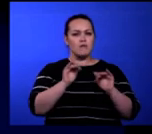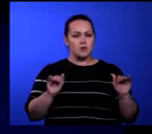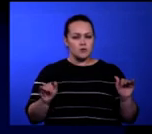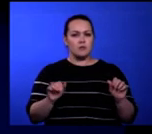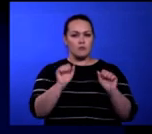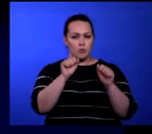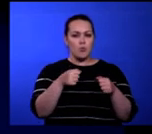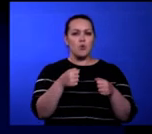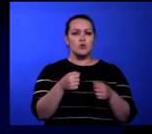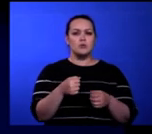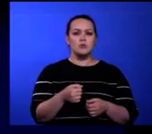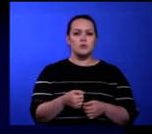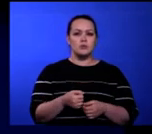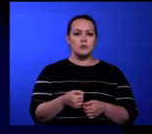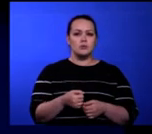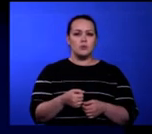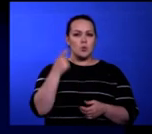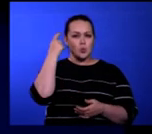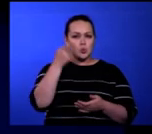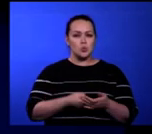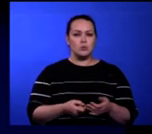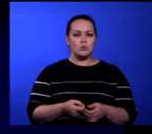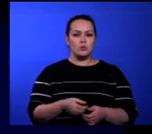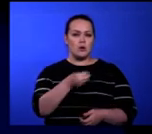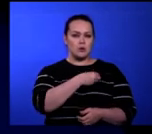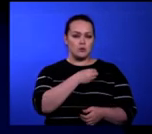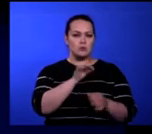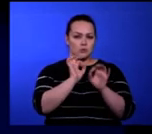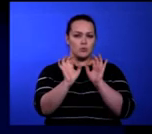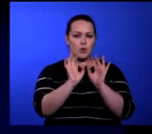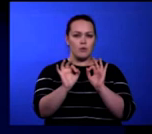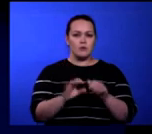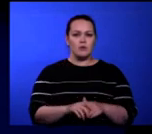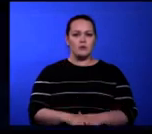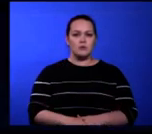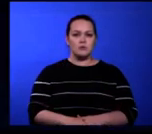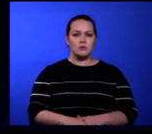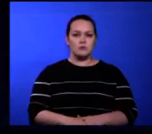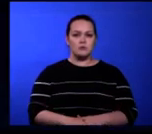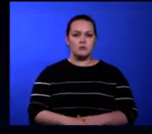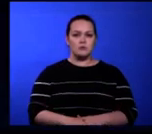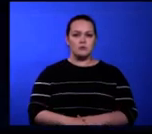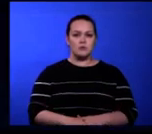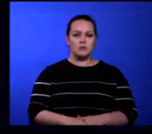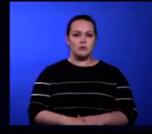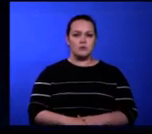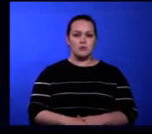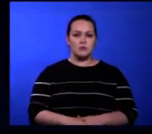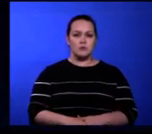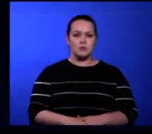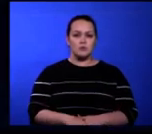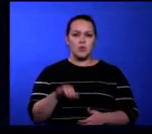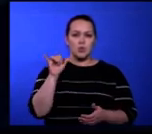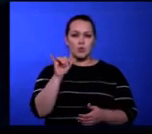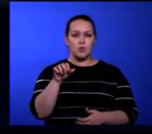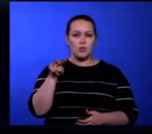может его узнать. Хотите проверить? Ну что ж, у лукоморья дуб